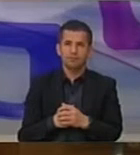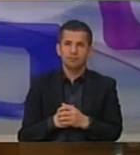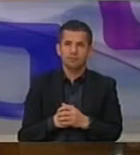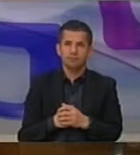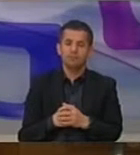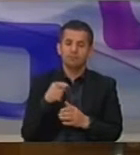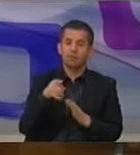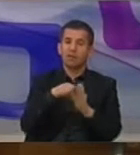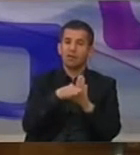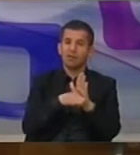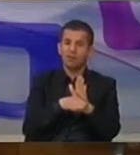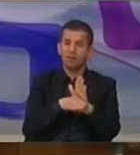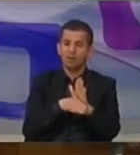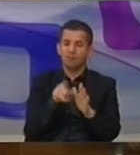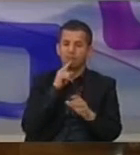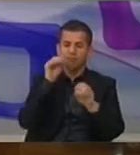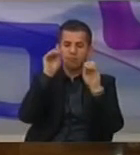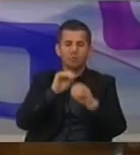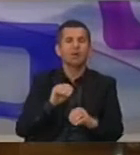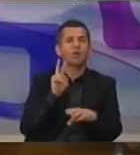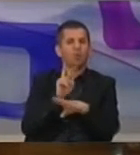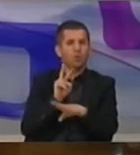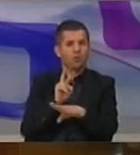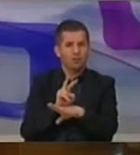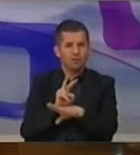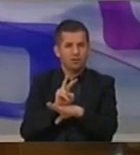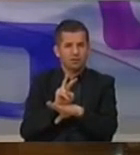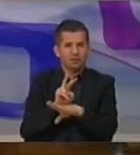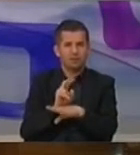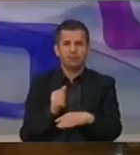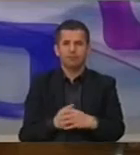i sajuar me kujdes dhe mbulon